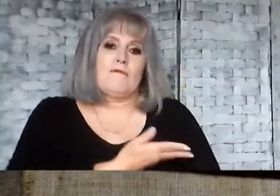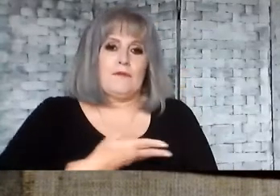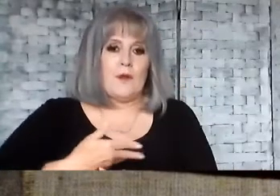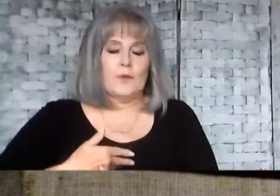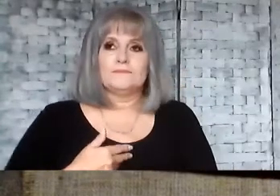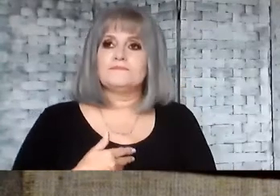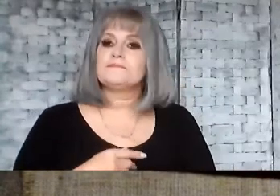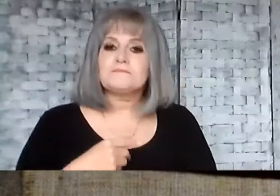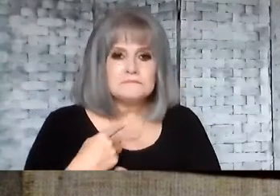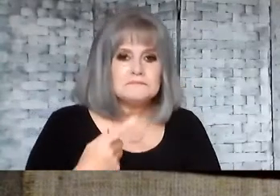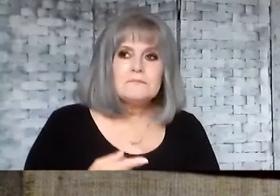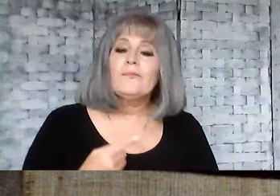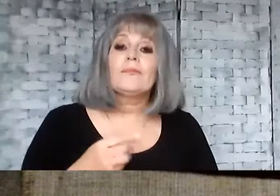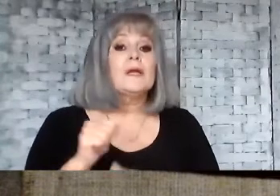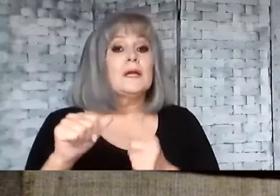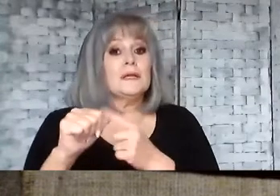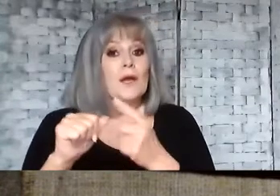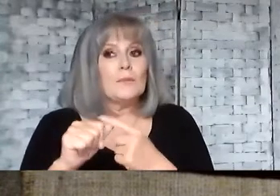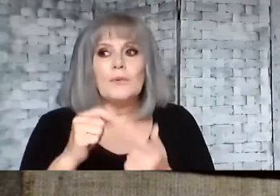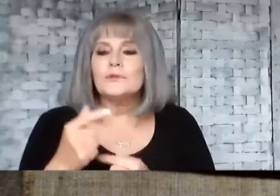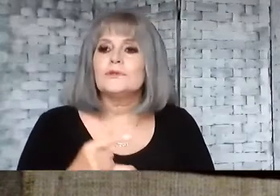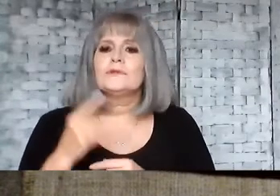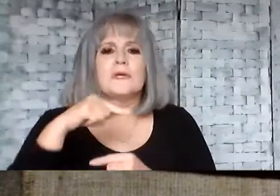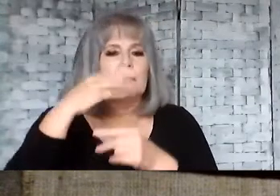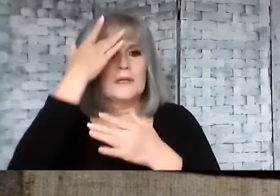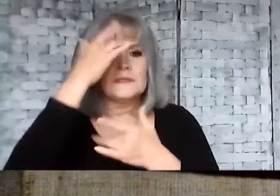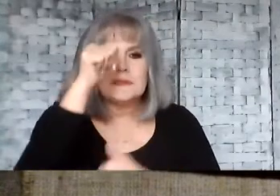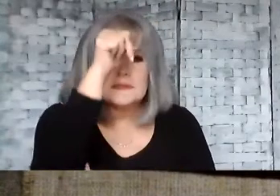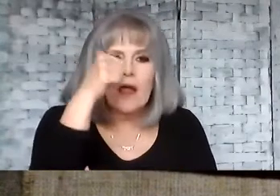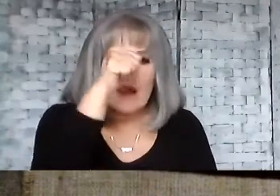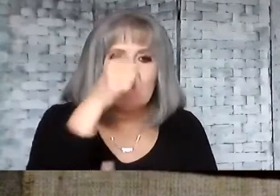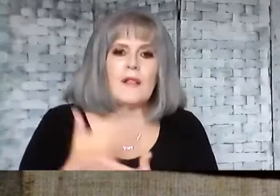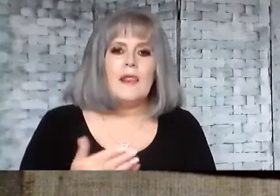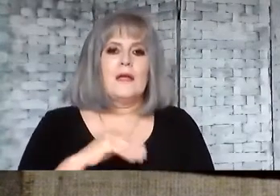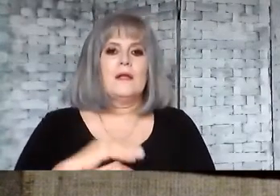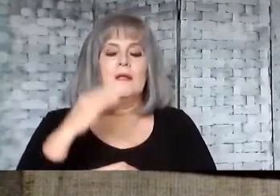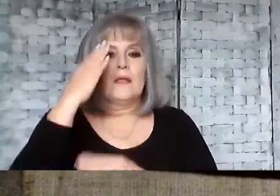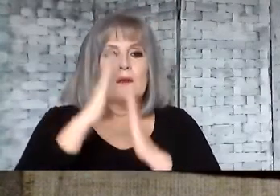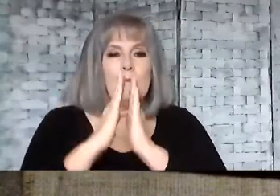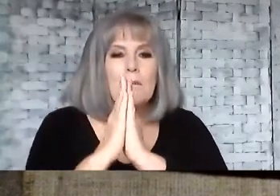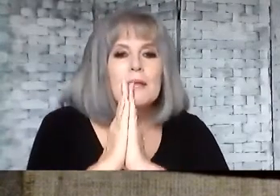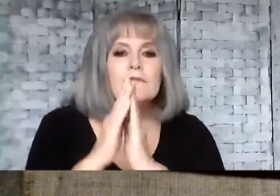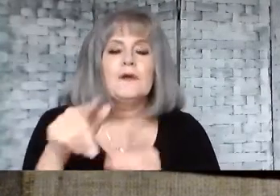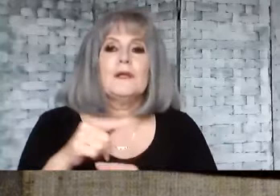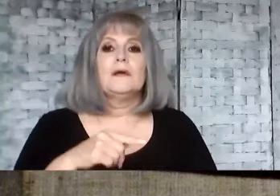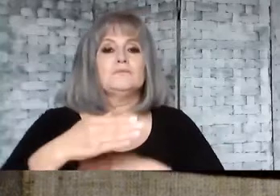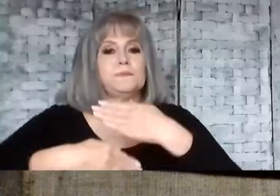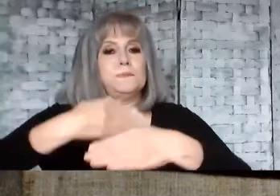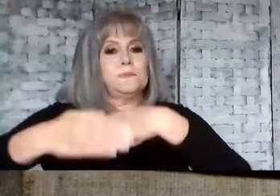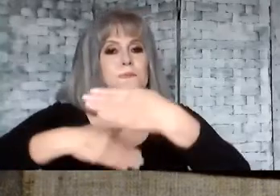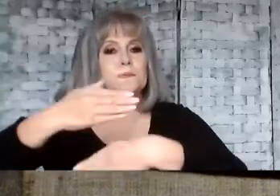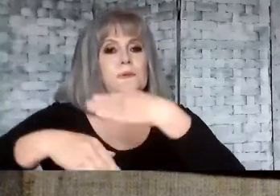mense en die apostels het vir hierdie mense die hande opgelê en vir hulle gebid en hulle het aangegaan met hierdie belangrike